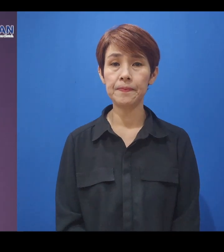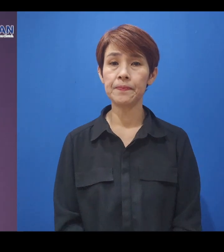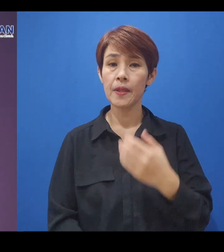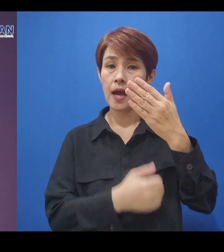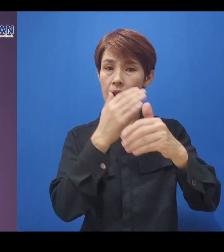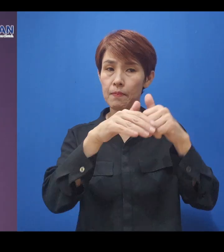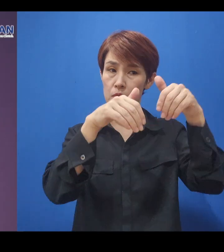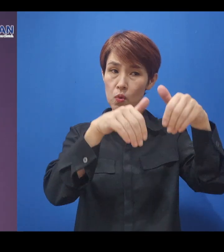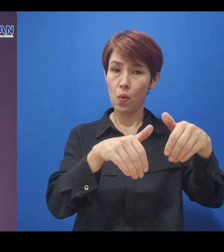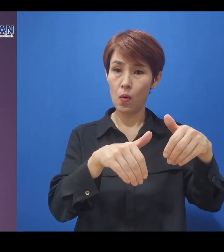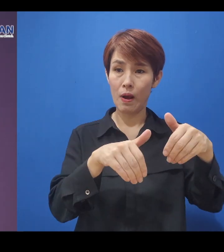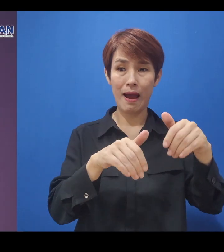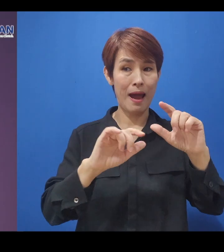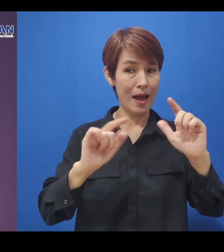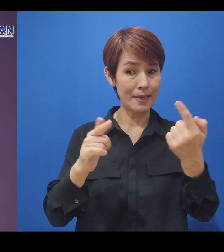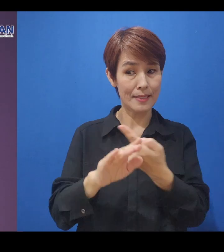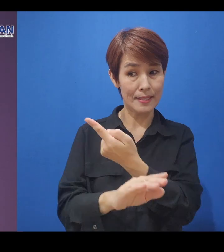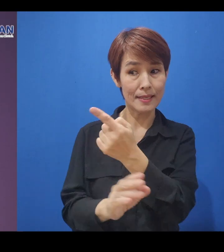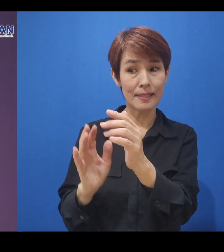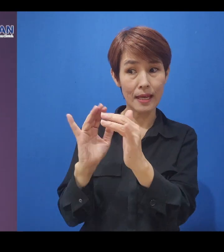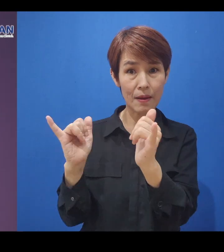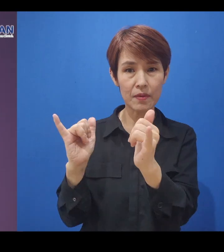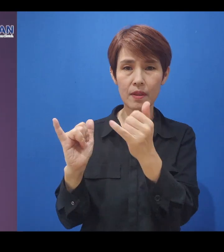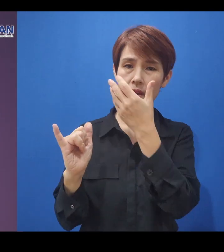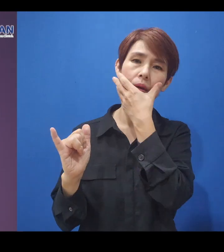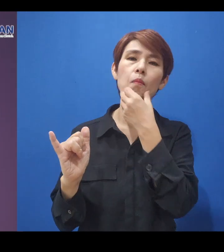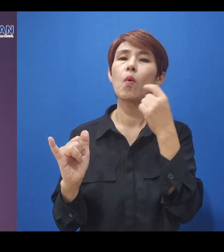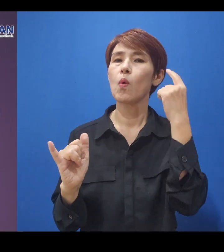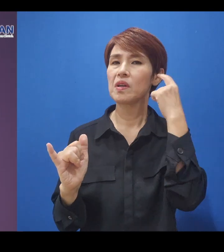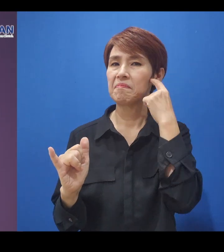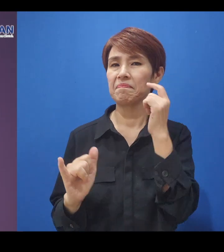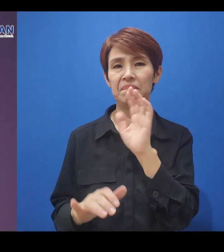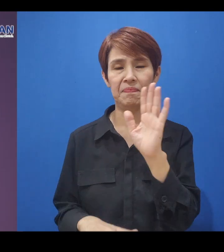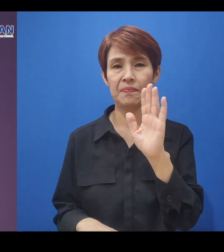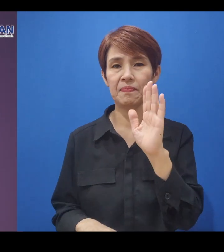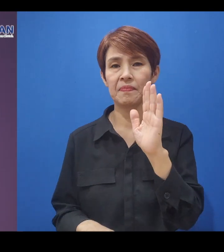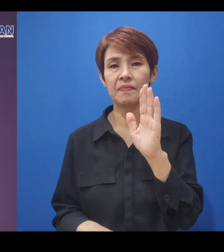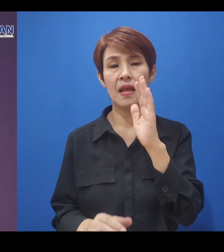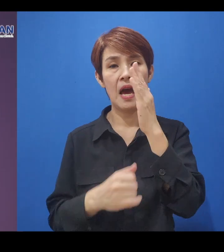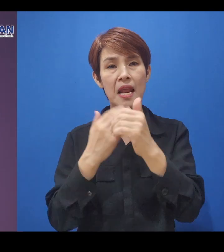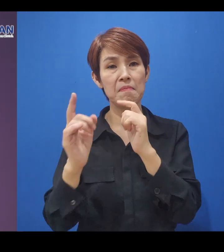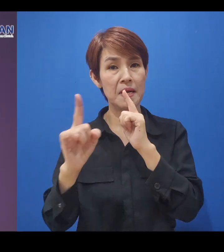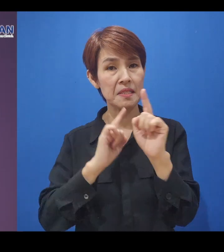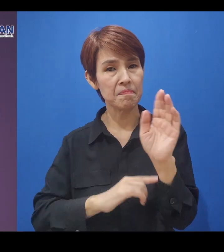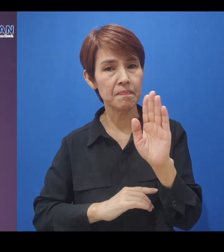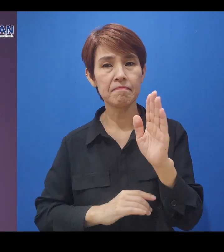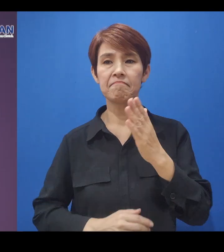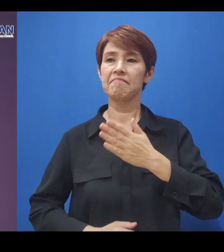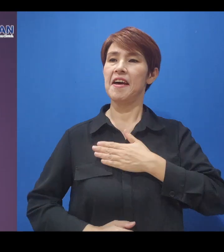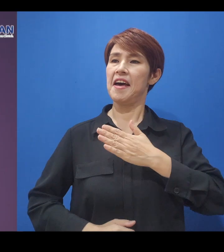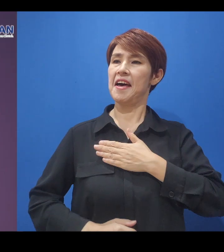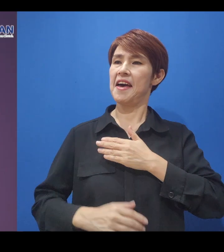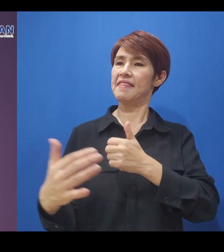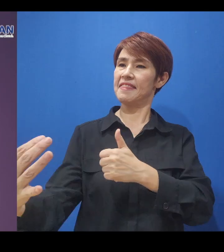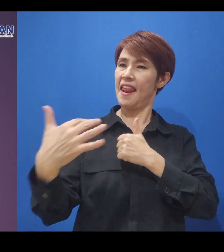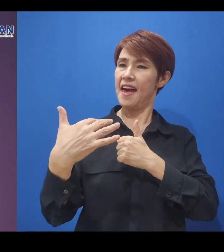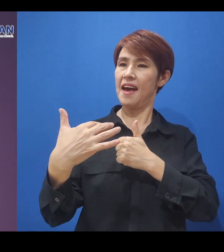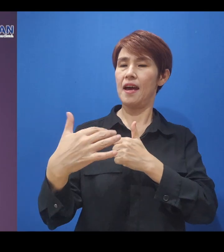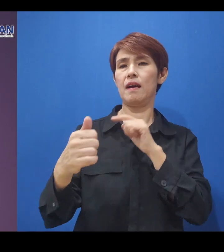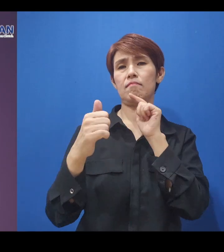하나님의 종이 아닌 사람들은 복음이 아니라, 말씀이 아니라 자신을 따르게